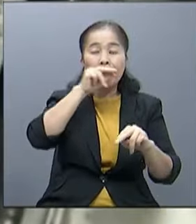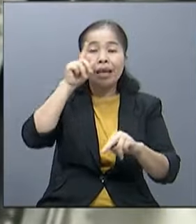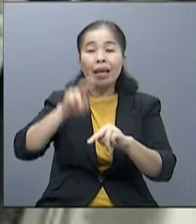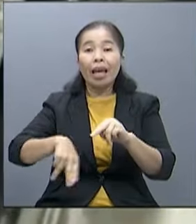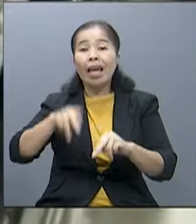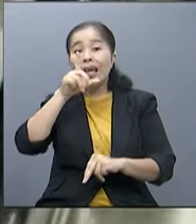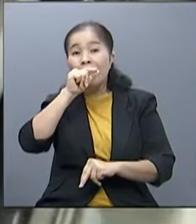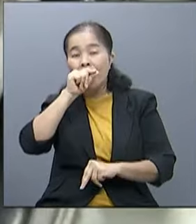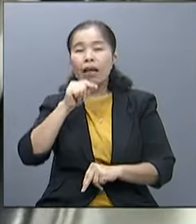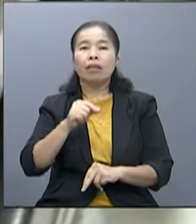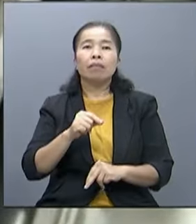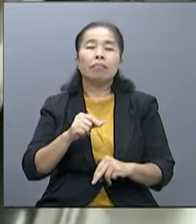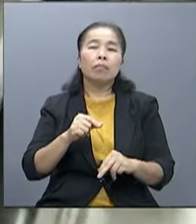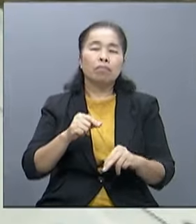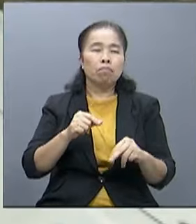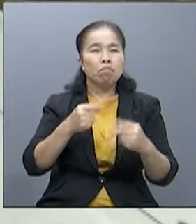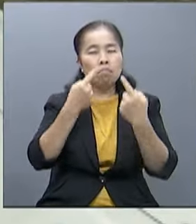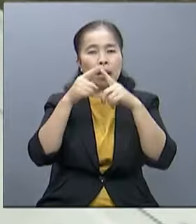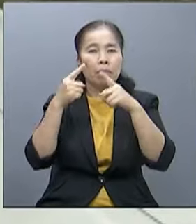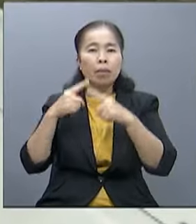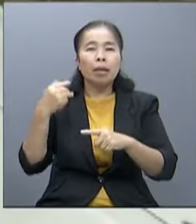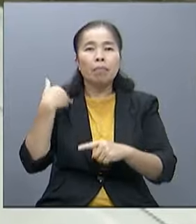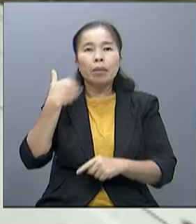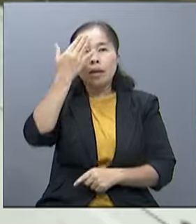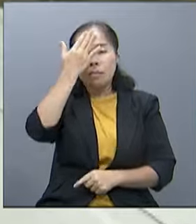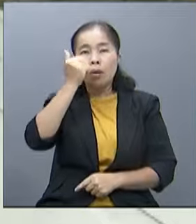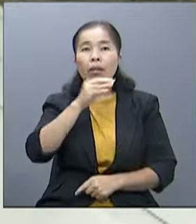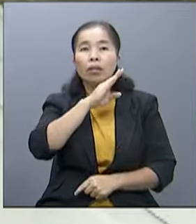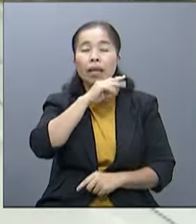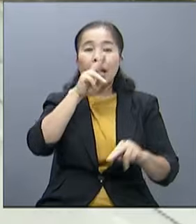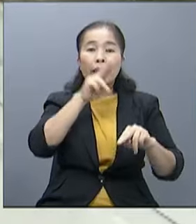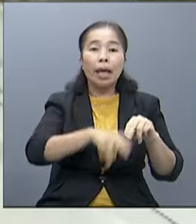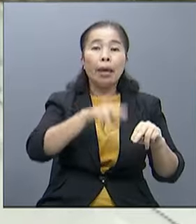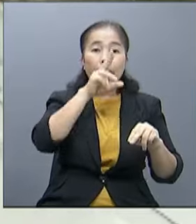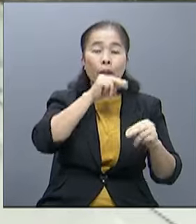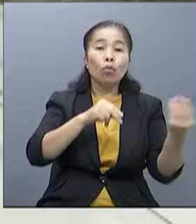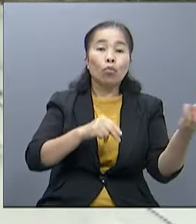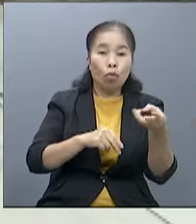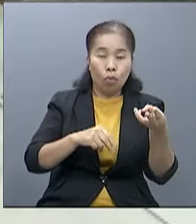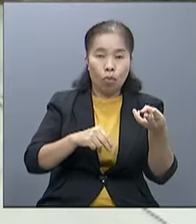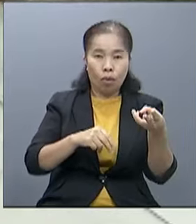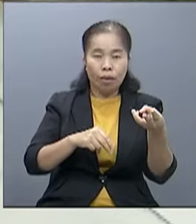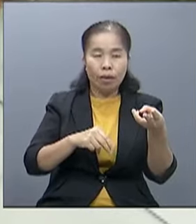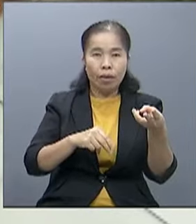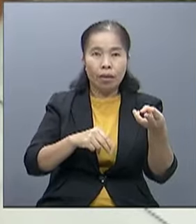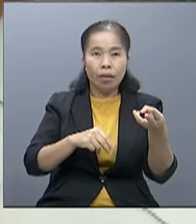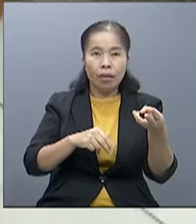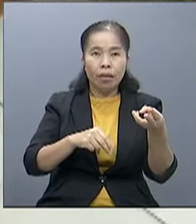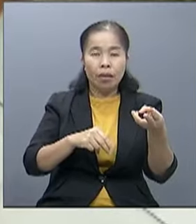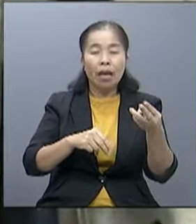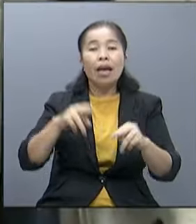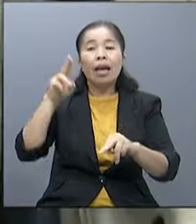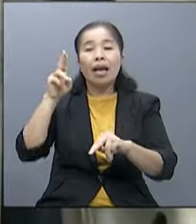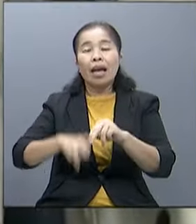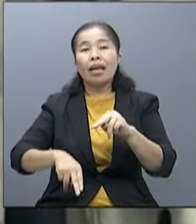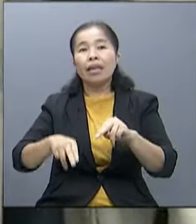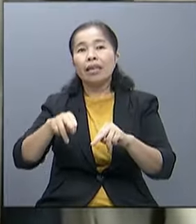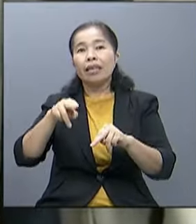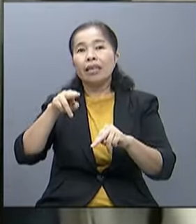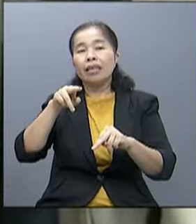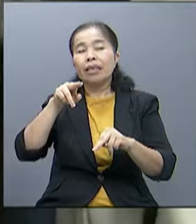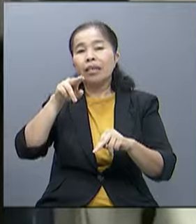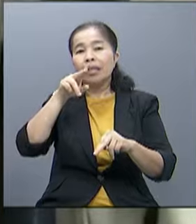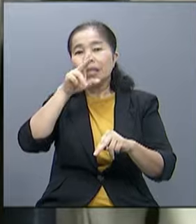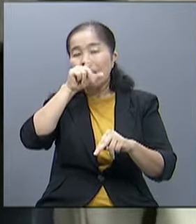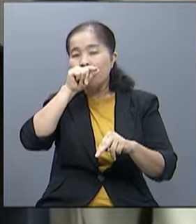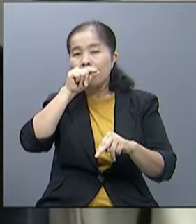ไม่ค่อยทับซ้อนกันสักเท่าไหร่นะคะพอไข่เป็ดออกน้อยเนี่ยแต่ดูเหมือนว่าราคาขายมันจะไม่เหมือนกับไ